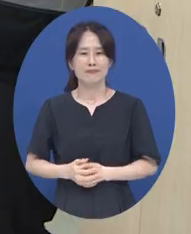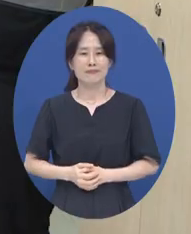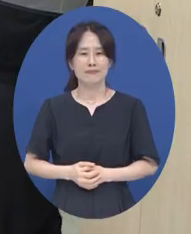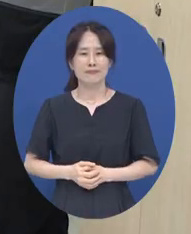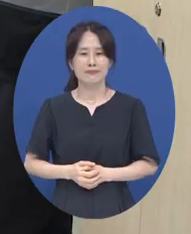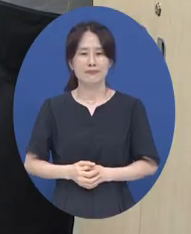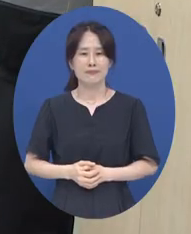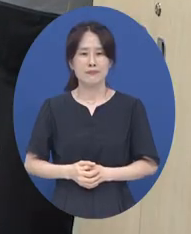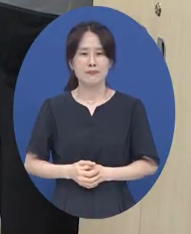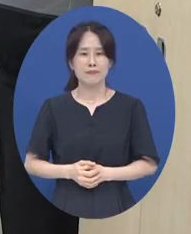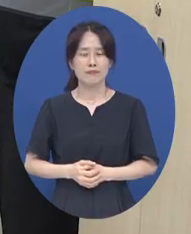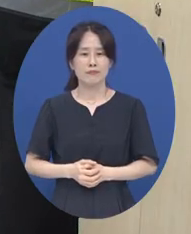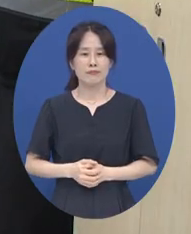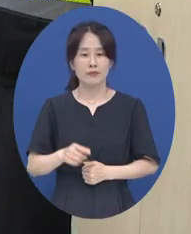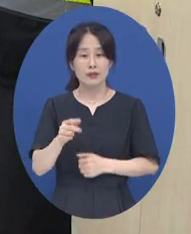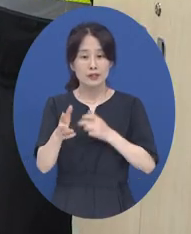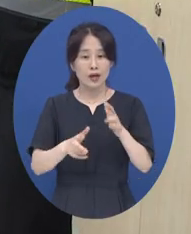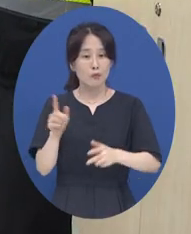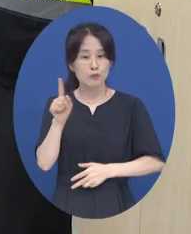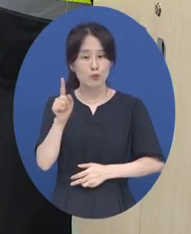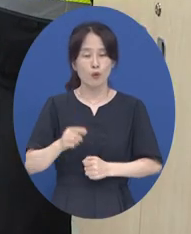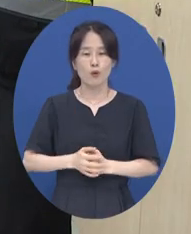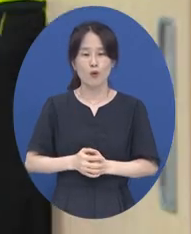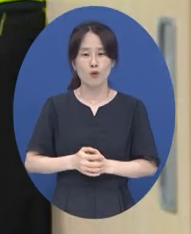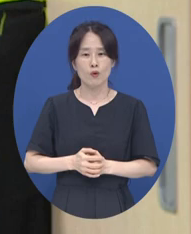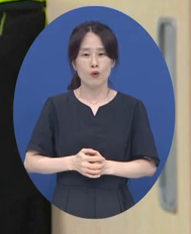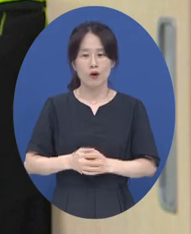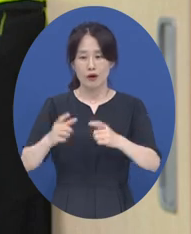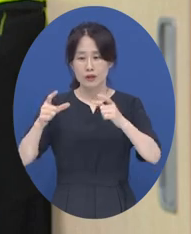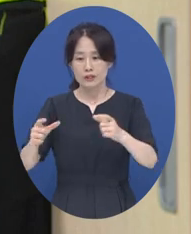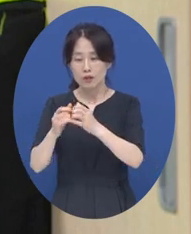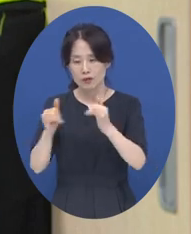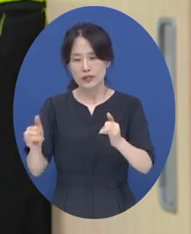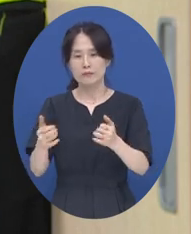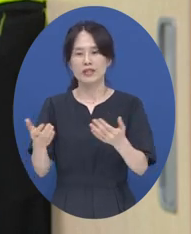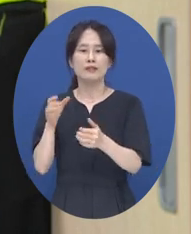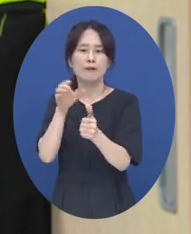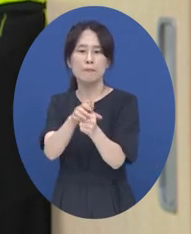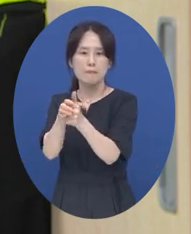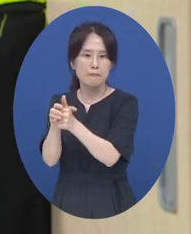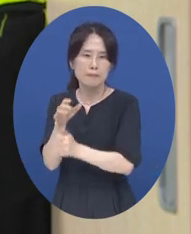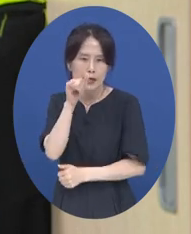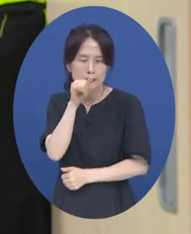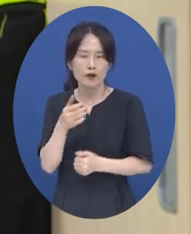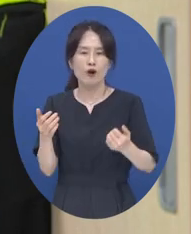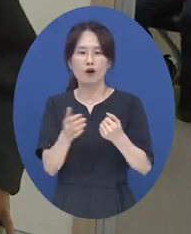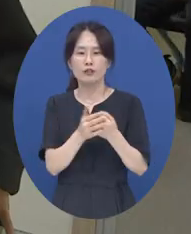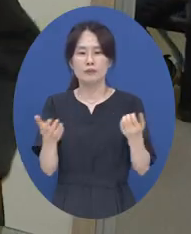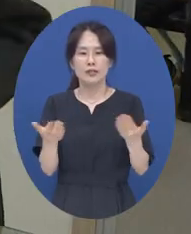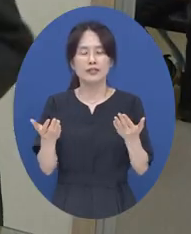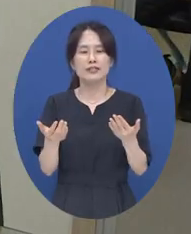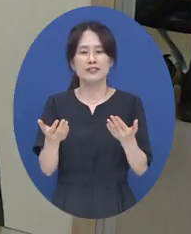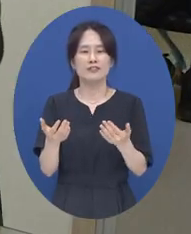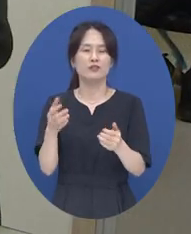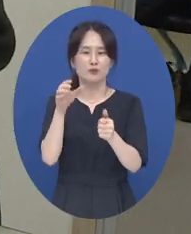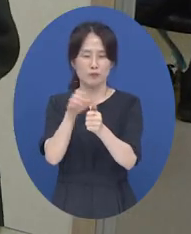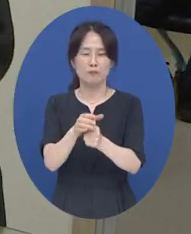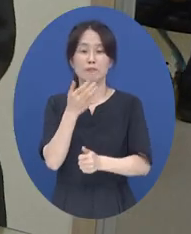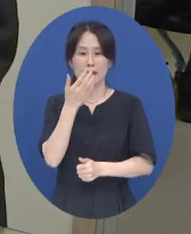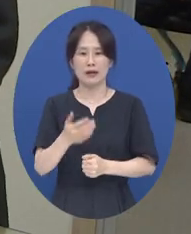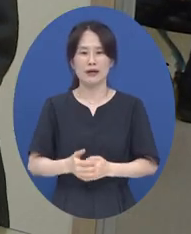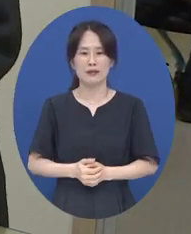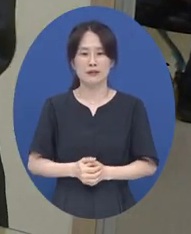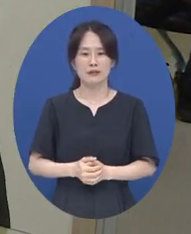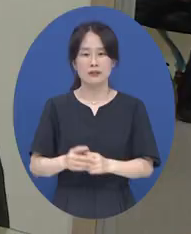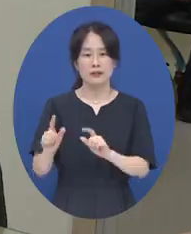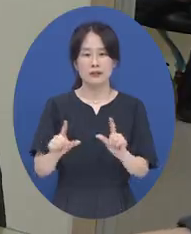많아요. 이 사업은 특히 관리소 업무를 지역 주민들이 맡도록 하면서 일자리 창출도 됩니다.